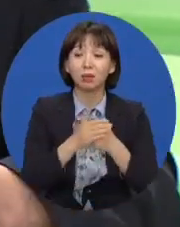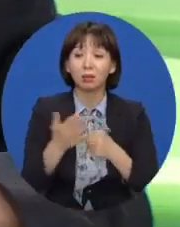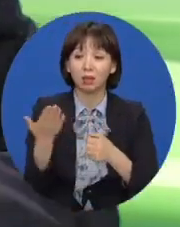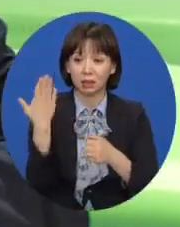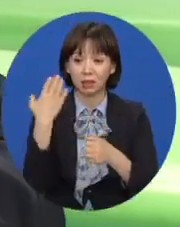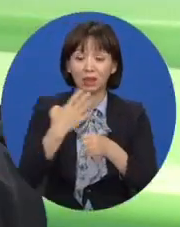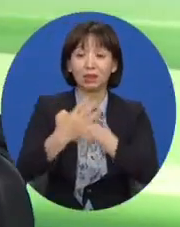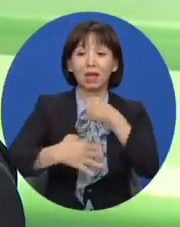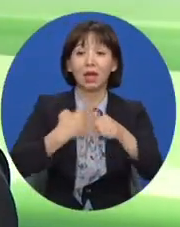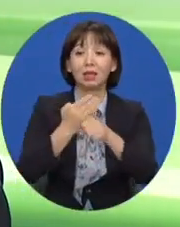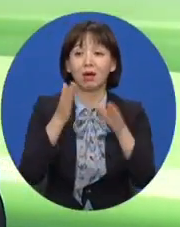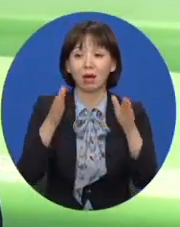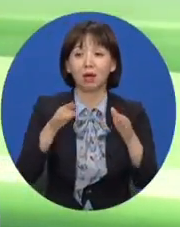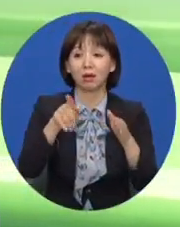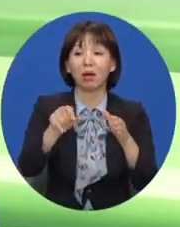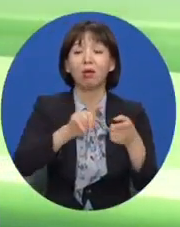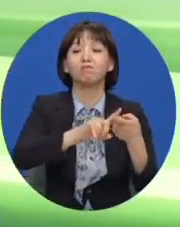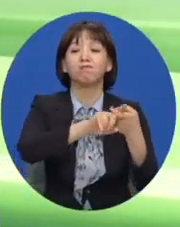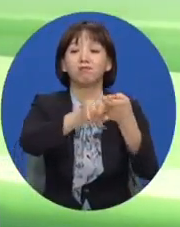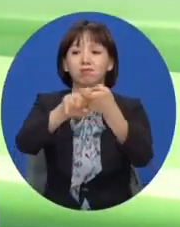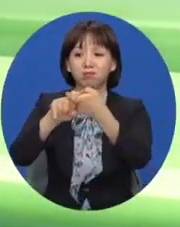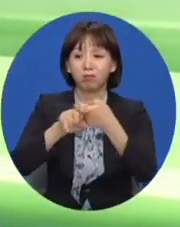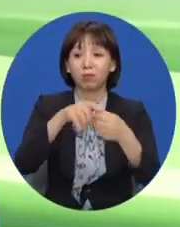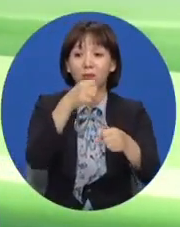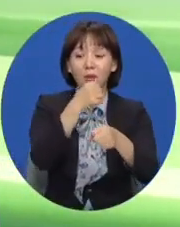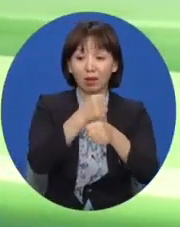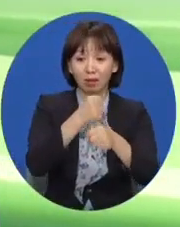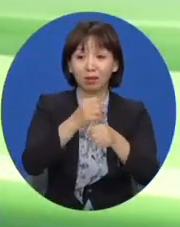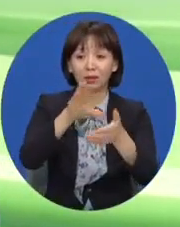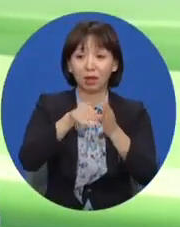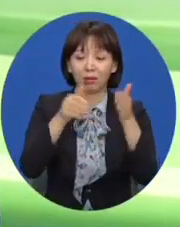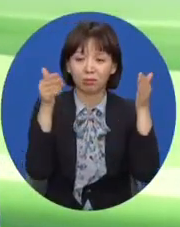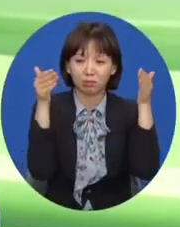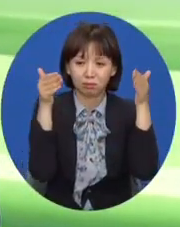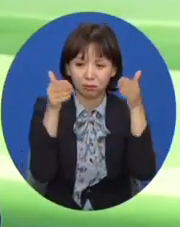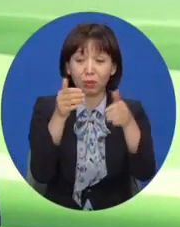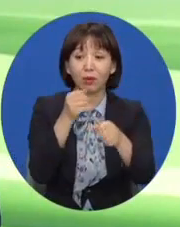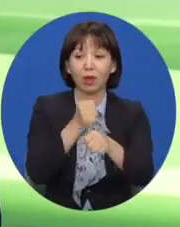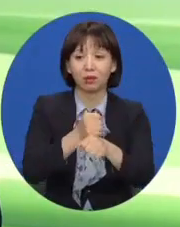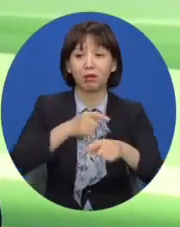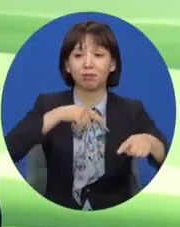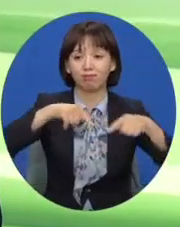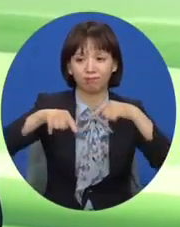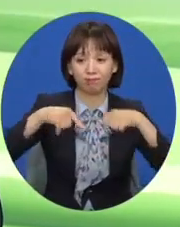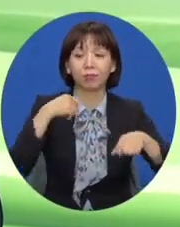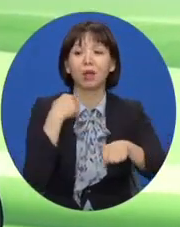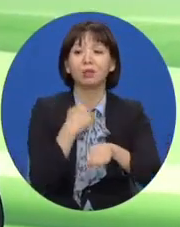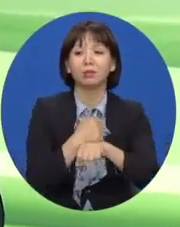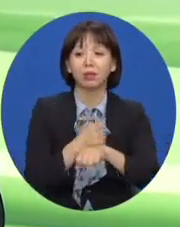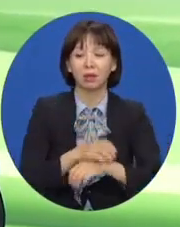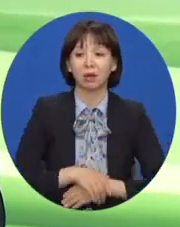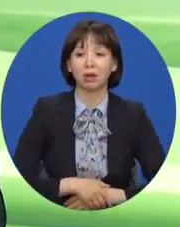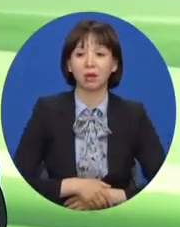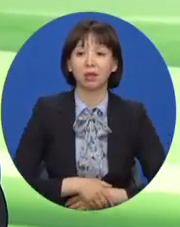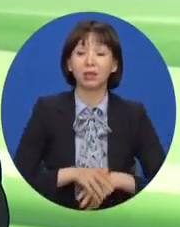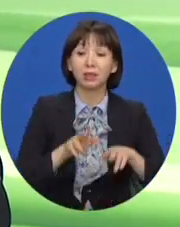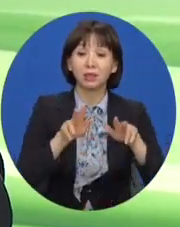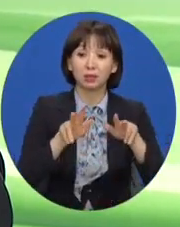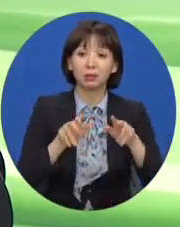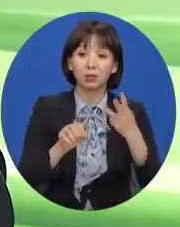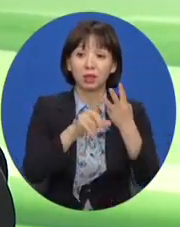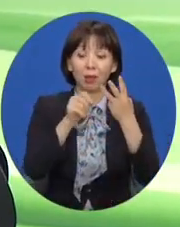4년 동안 그런 인프라를 만들어가는 데 역점을 두고 시정을 펼쳐왔습니다. 즉 말하자면